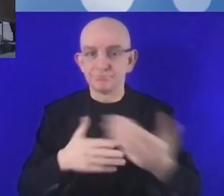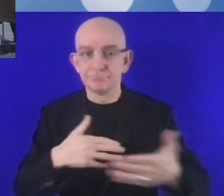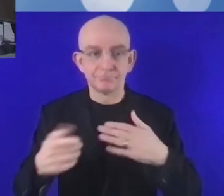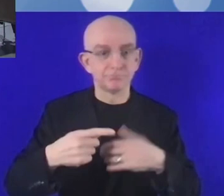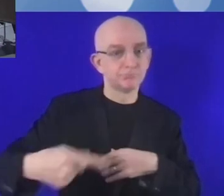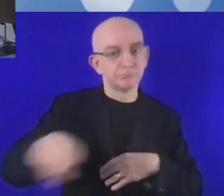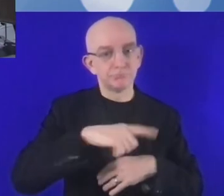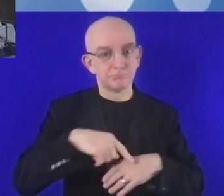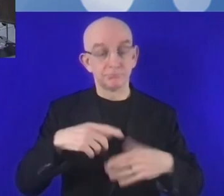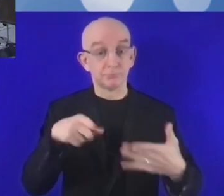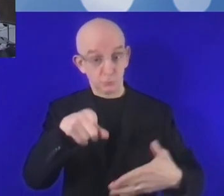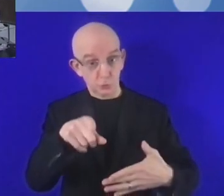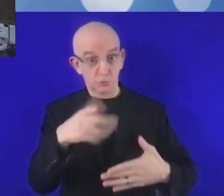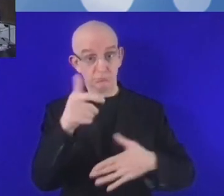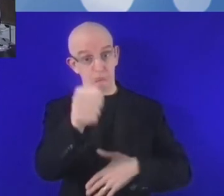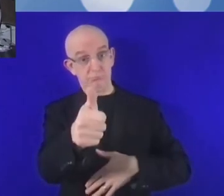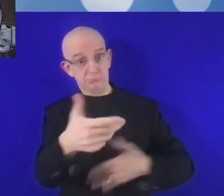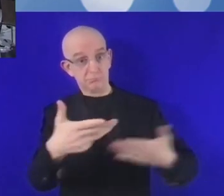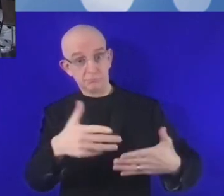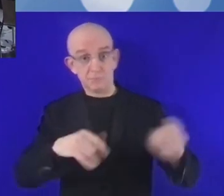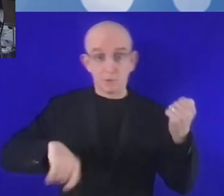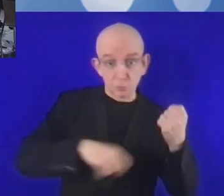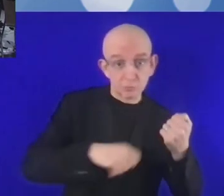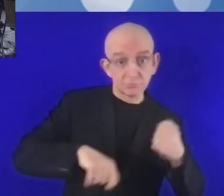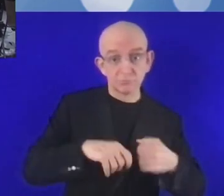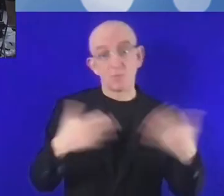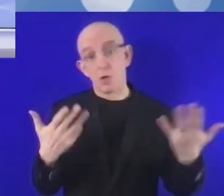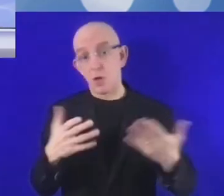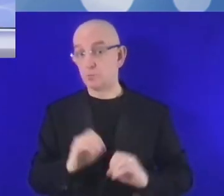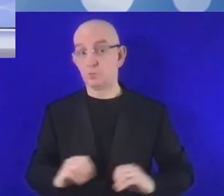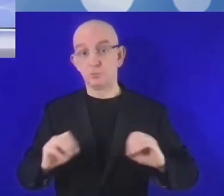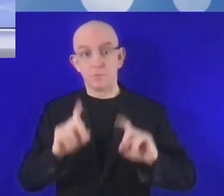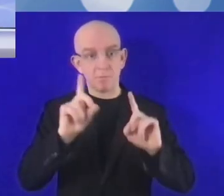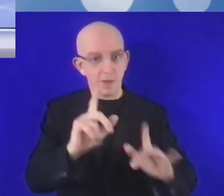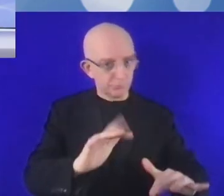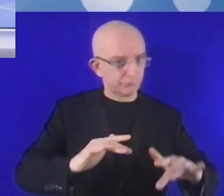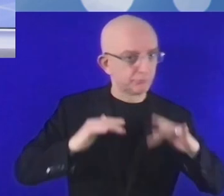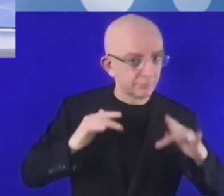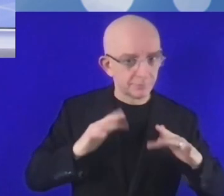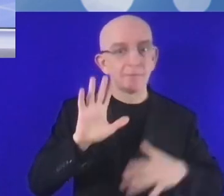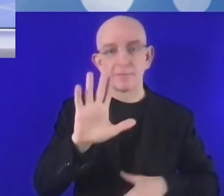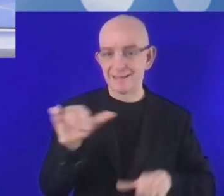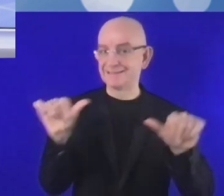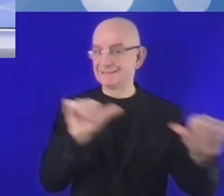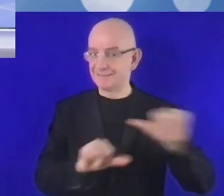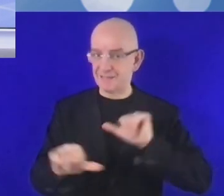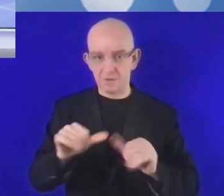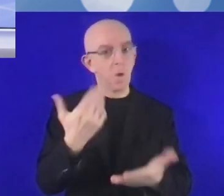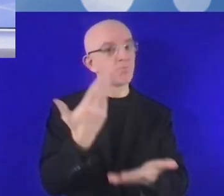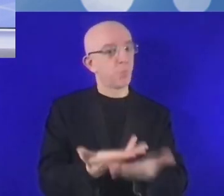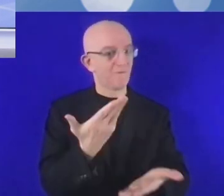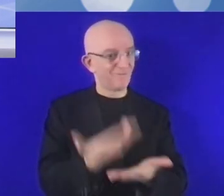или нет, это будут вопросы, которые для нас существенны и влияют на нас. Итак, научно было доказано, что